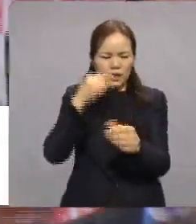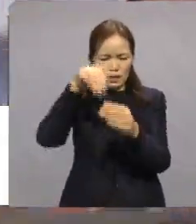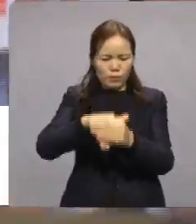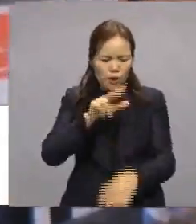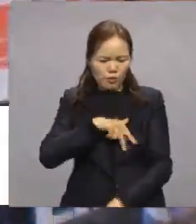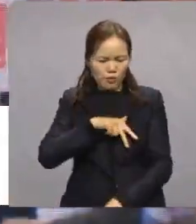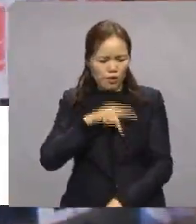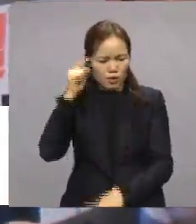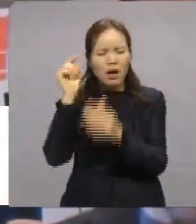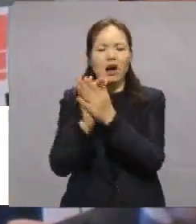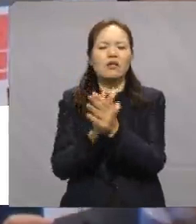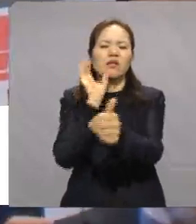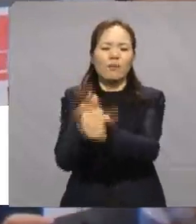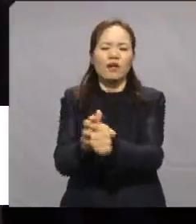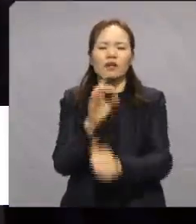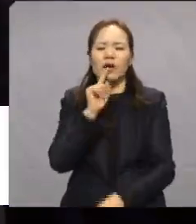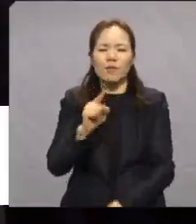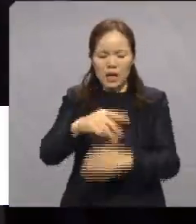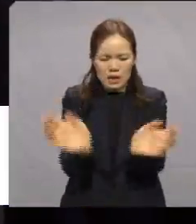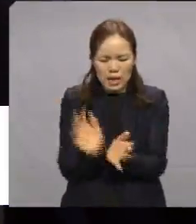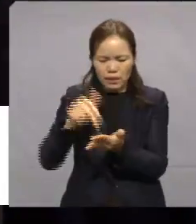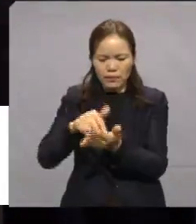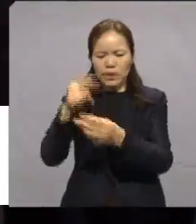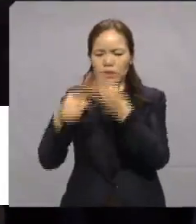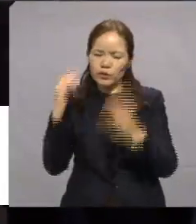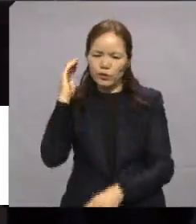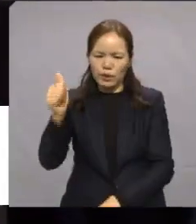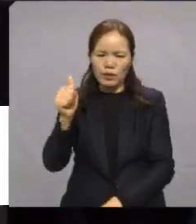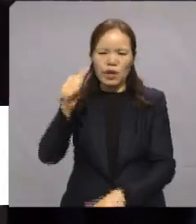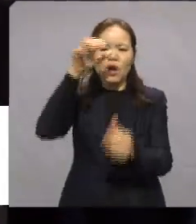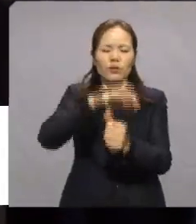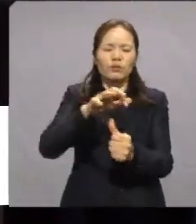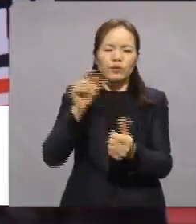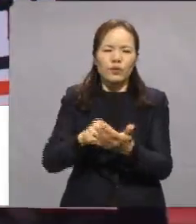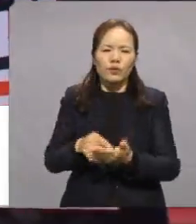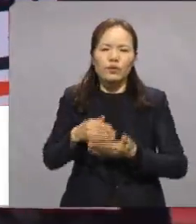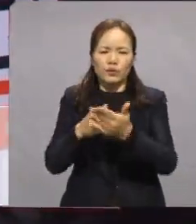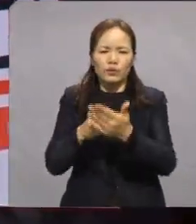맡기라고 요구하는 한편 당원에서 윤대통령 구속을 촉구하는